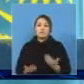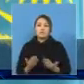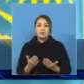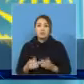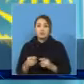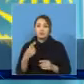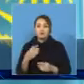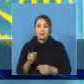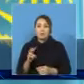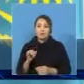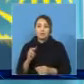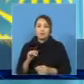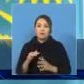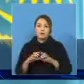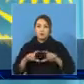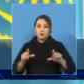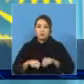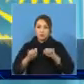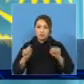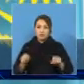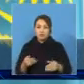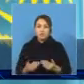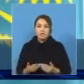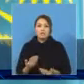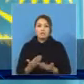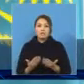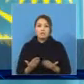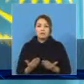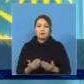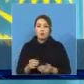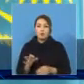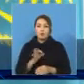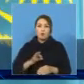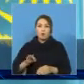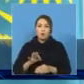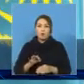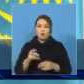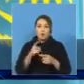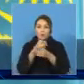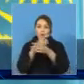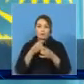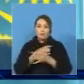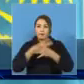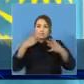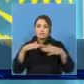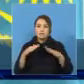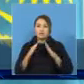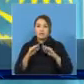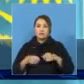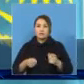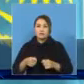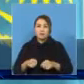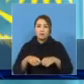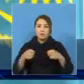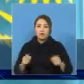алдына коммуналдық қазыналық мекеме қылып ашу, немесе жаңағы облыстық мәдениет басқармасының, яғни музейдің бөлімшесі қылып